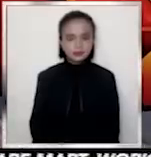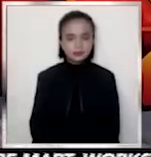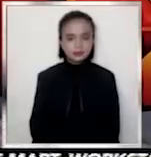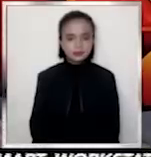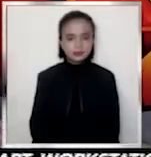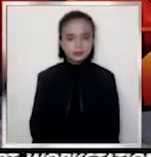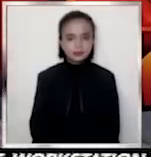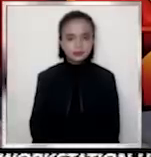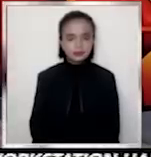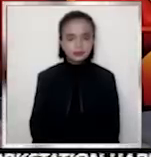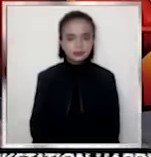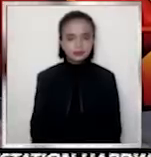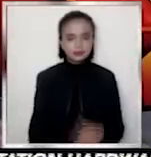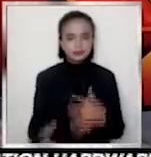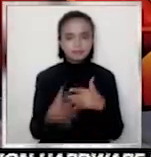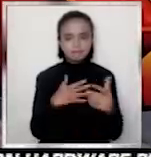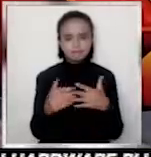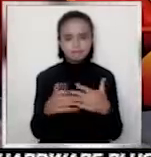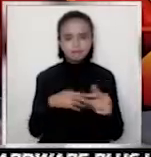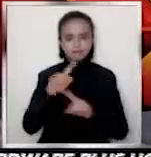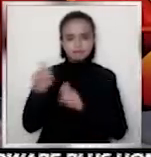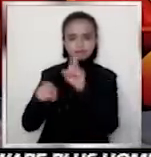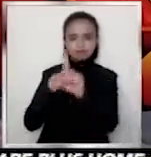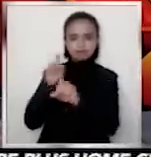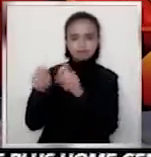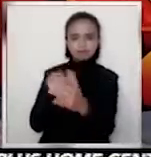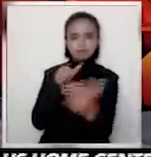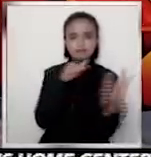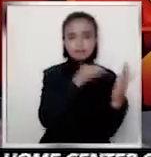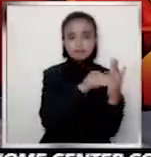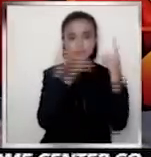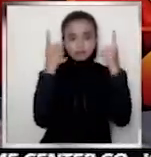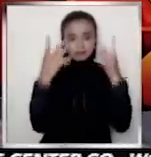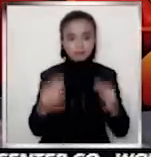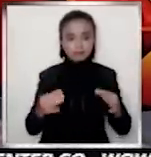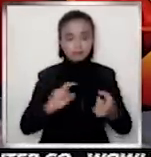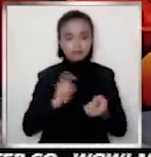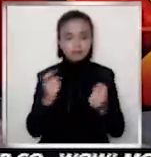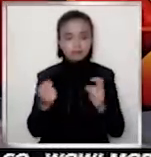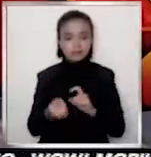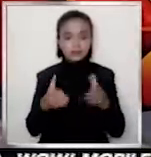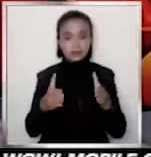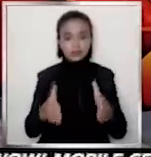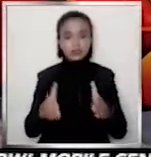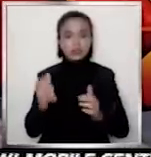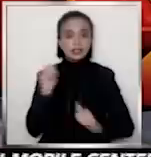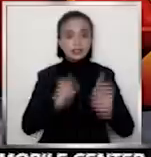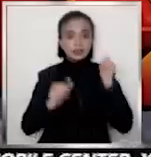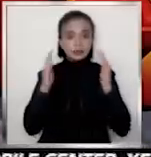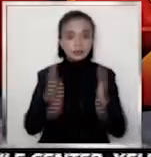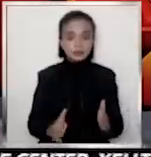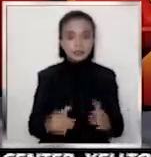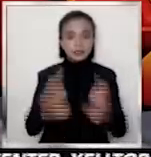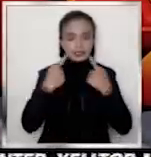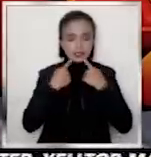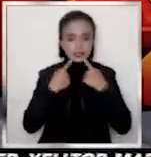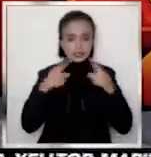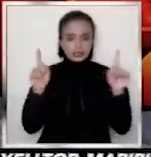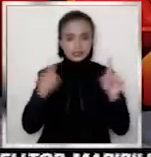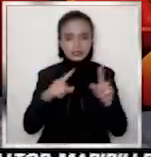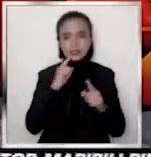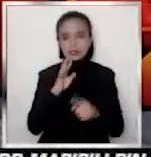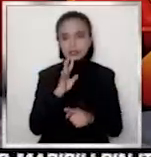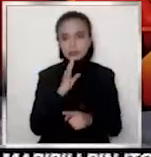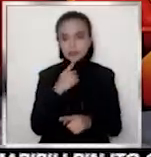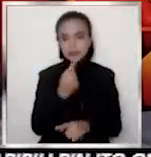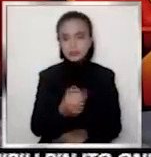ng ilang pagkwestiyon at pambabatiko sa desisyon niyang magbago ng direksyon sa showbiz, finally, nagsalita na si Liza Soberano sa